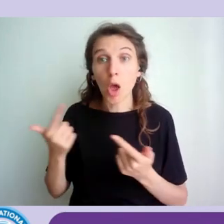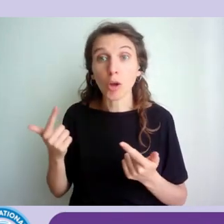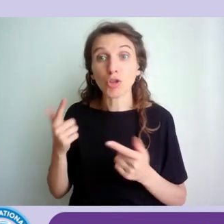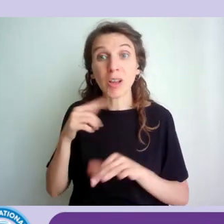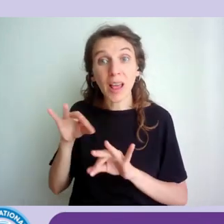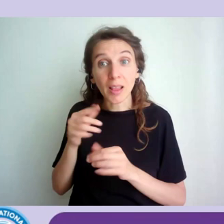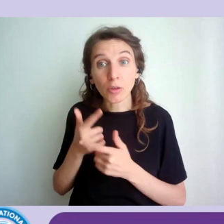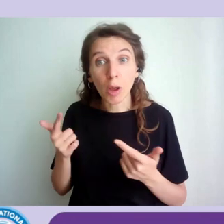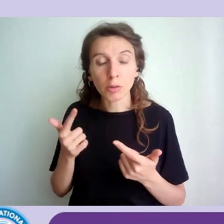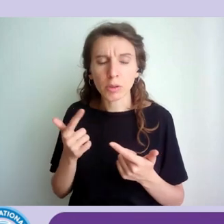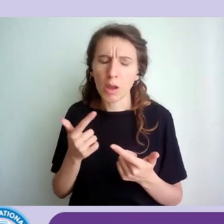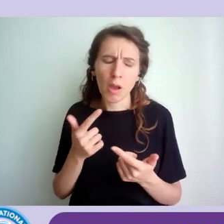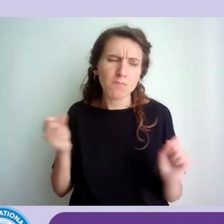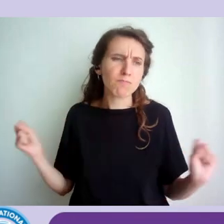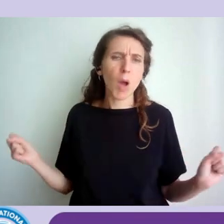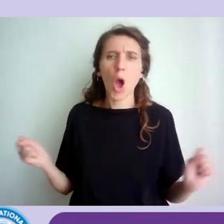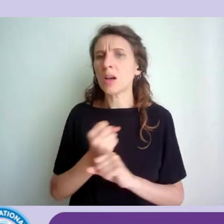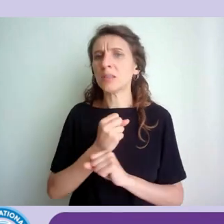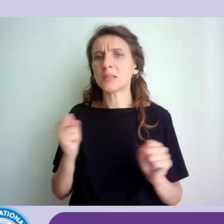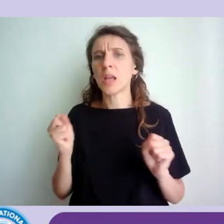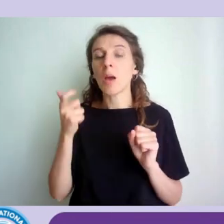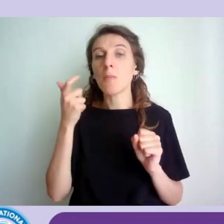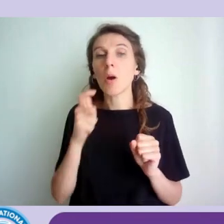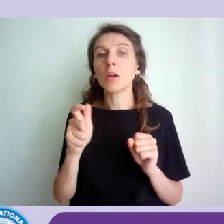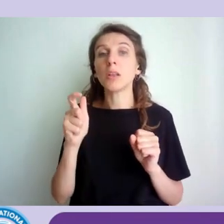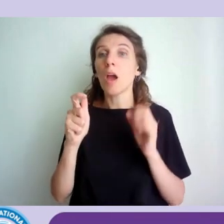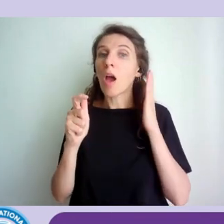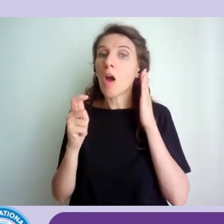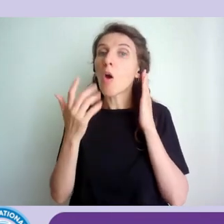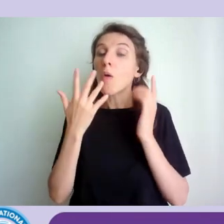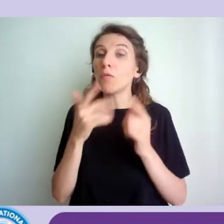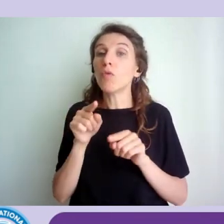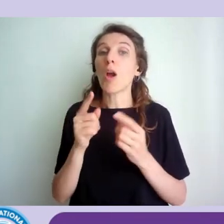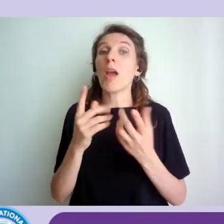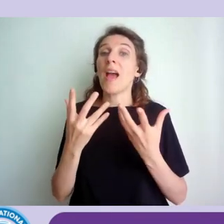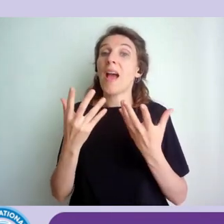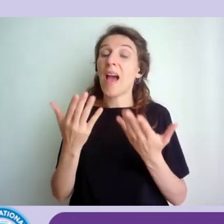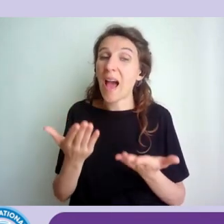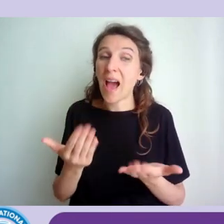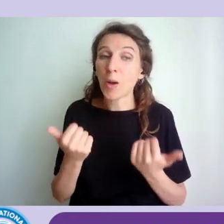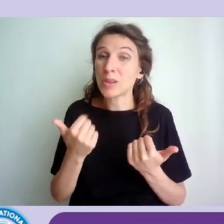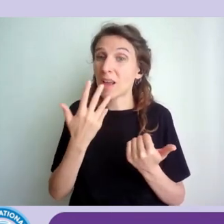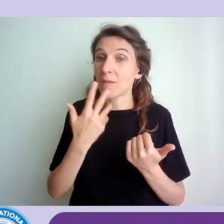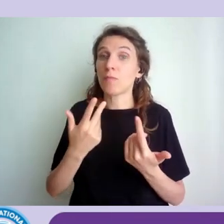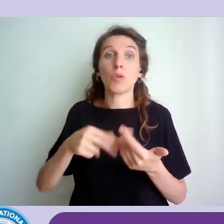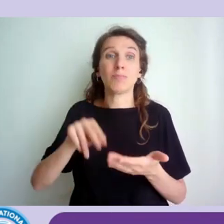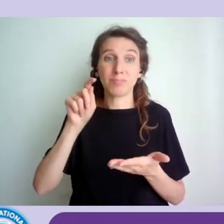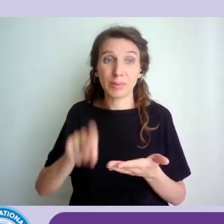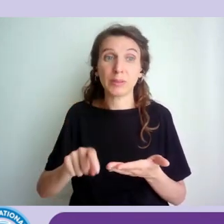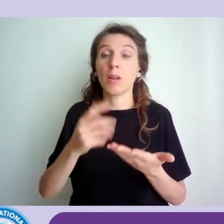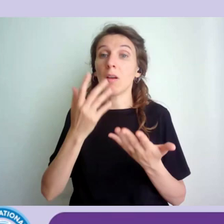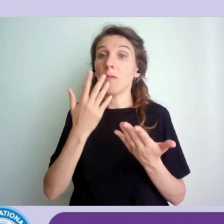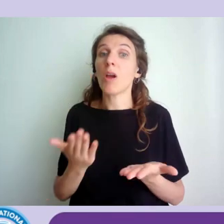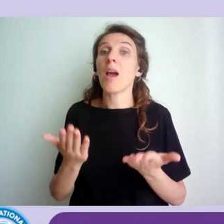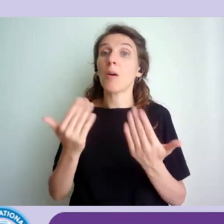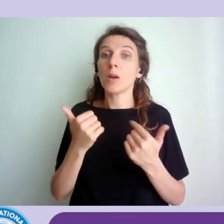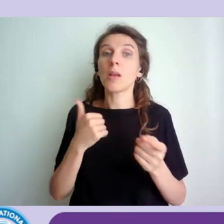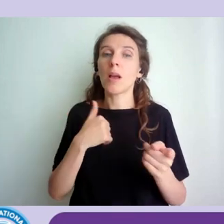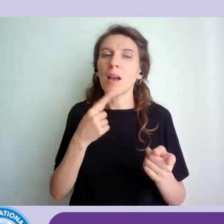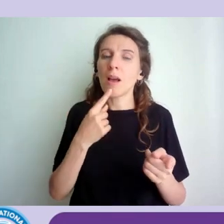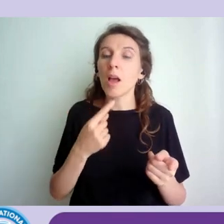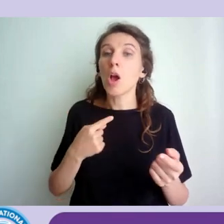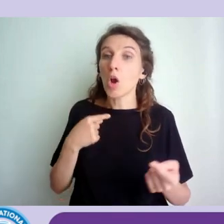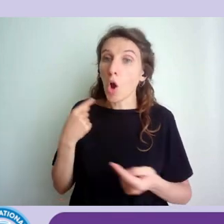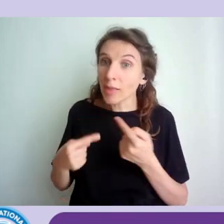portare e in porto un acquisto con la storia che propongono di continuare lo